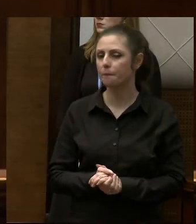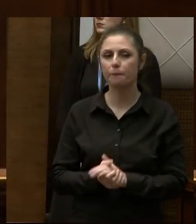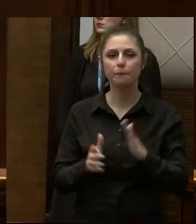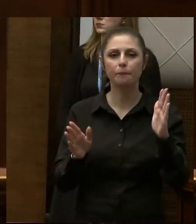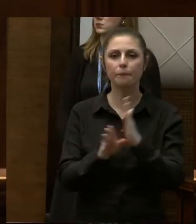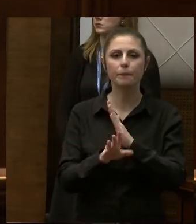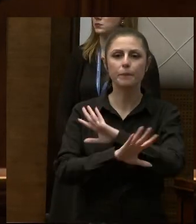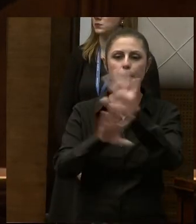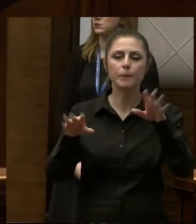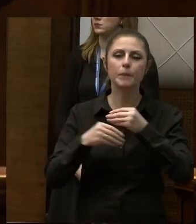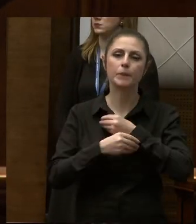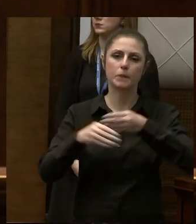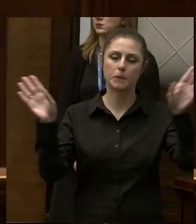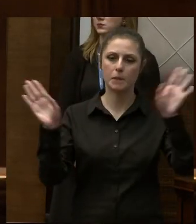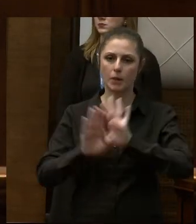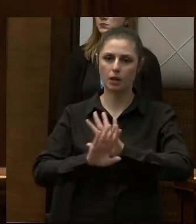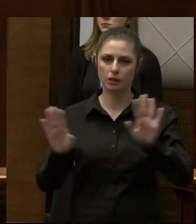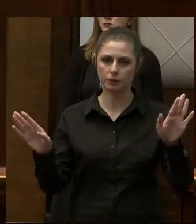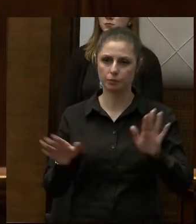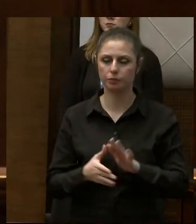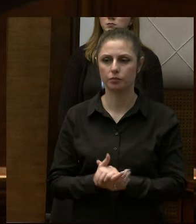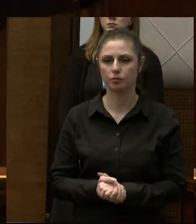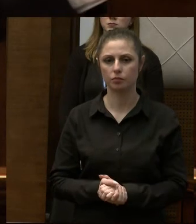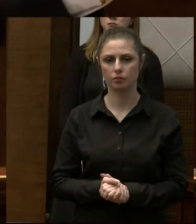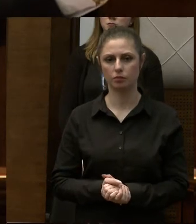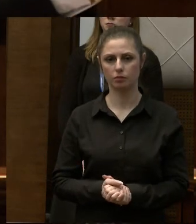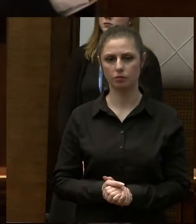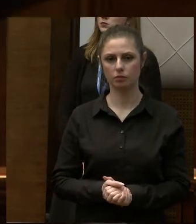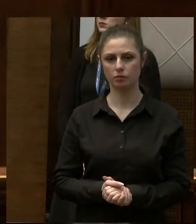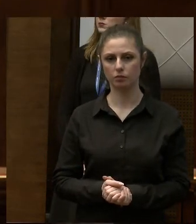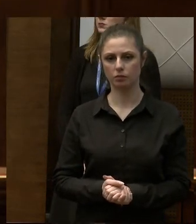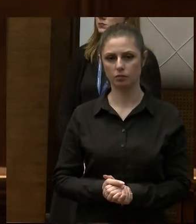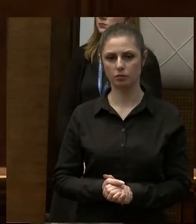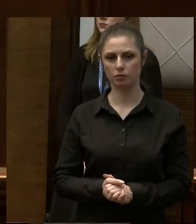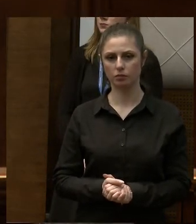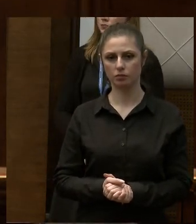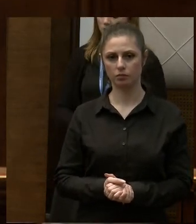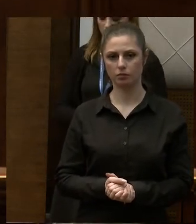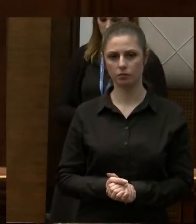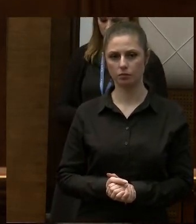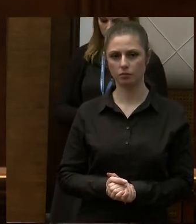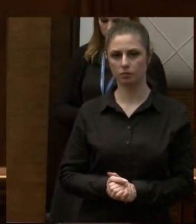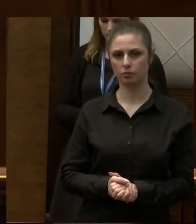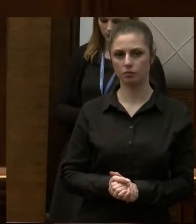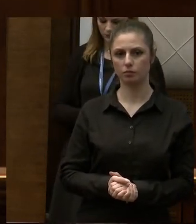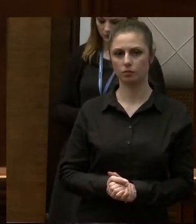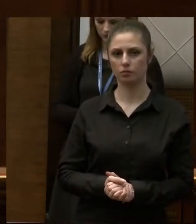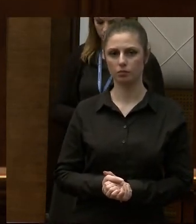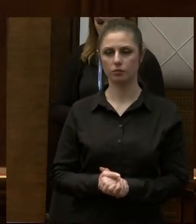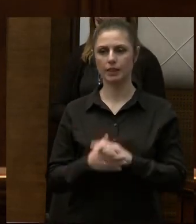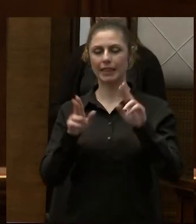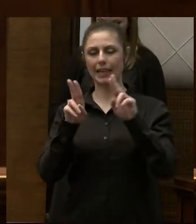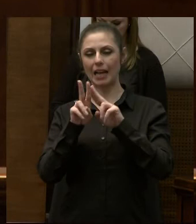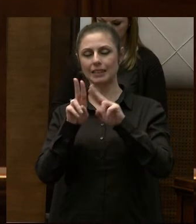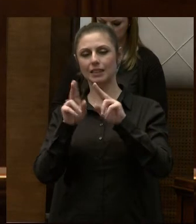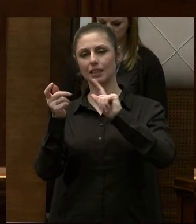Malzemeler şu anda hepsi bitti. Ha, 3 gün sonra oylarım dersen 3 gün sonra oylarız, sakıncası yok. Kentsel dönüşüm, o adanın tamamında kentsel